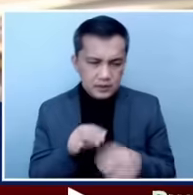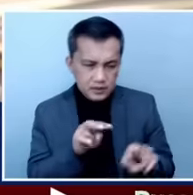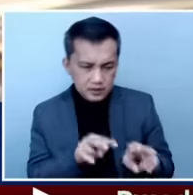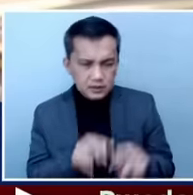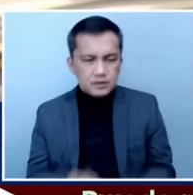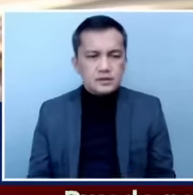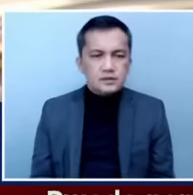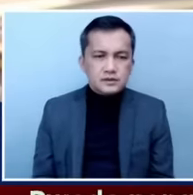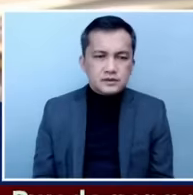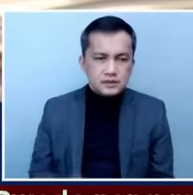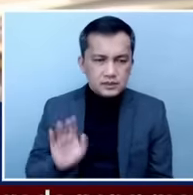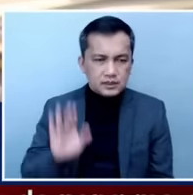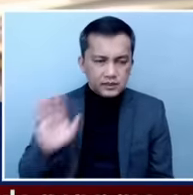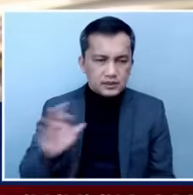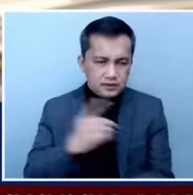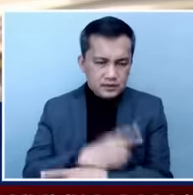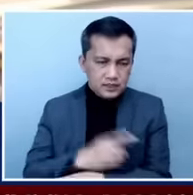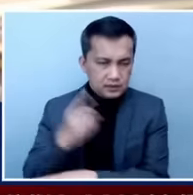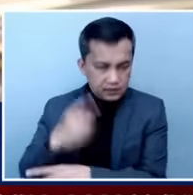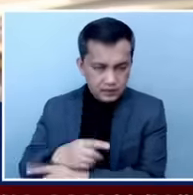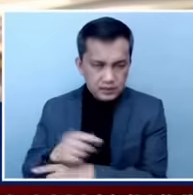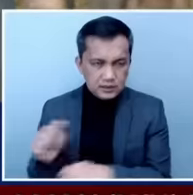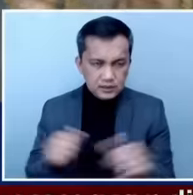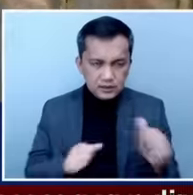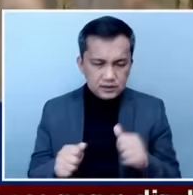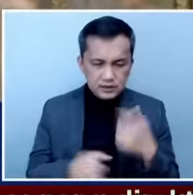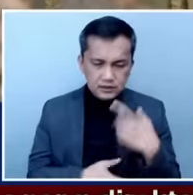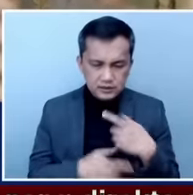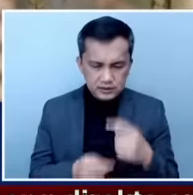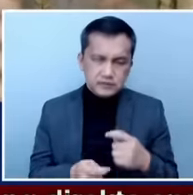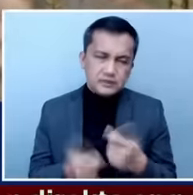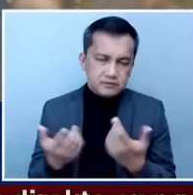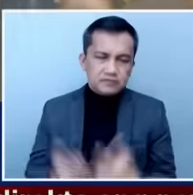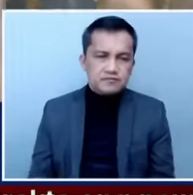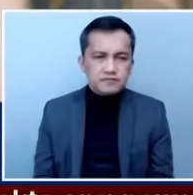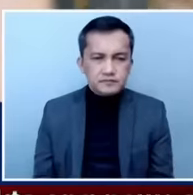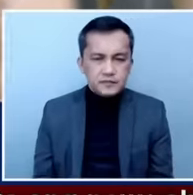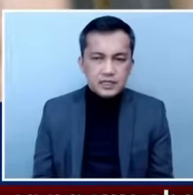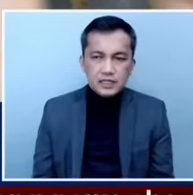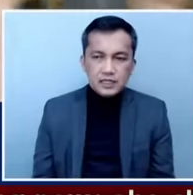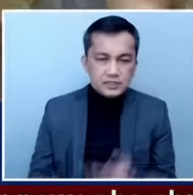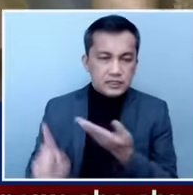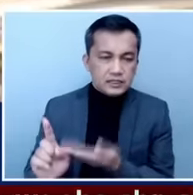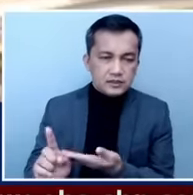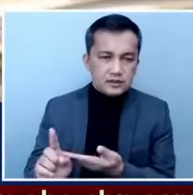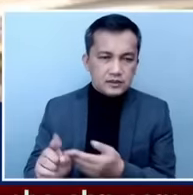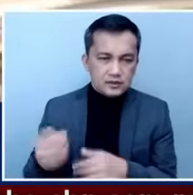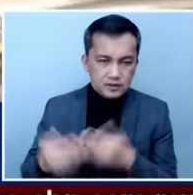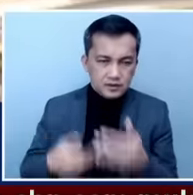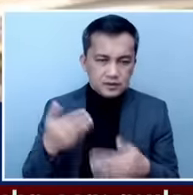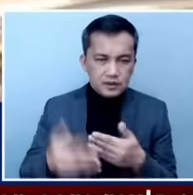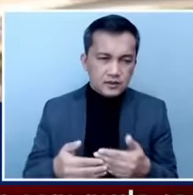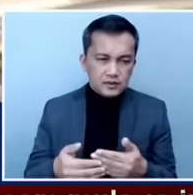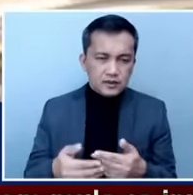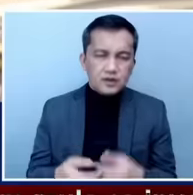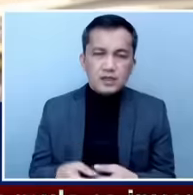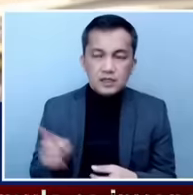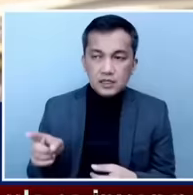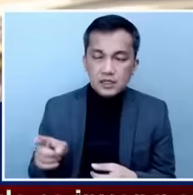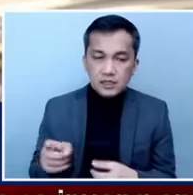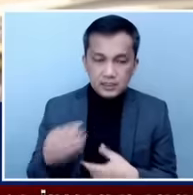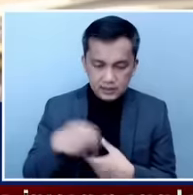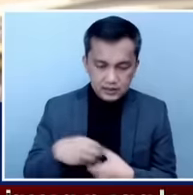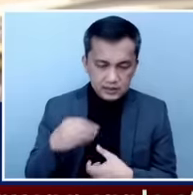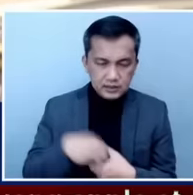his day-to-day activities because of the trust and confidence. He's the one who handled the ins